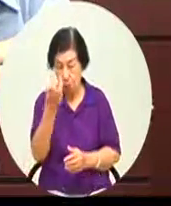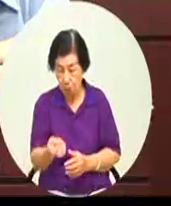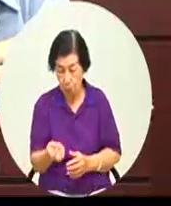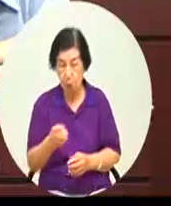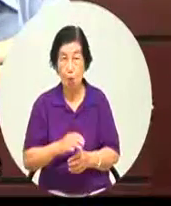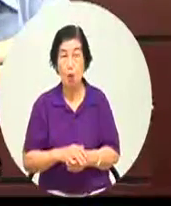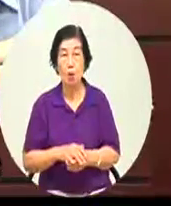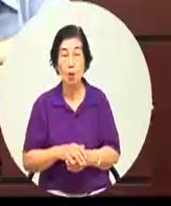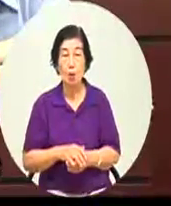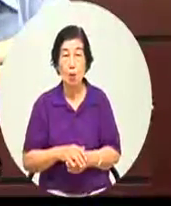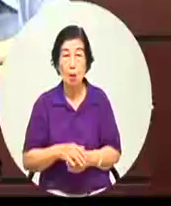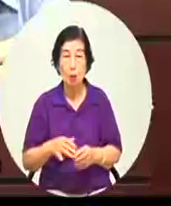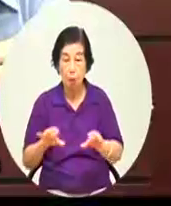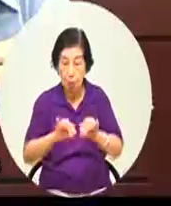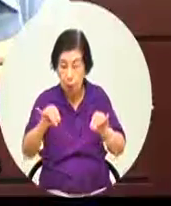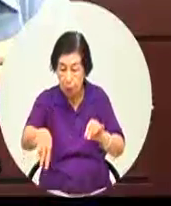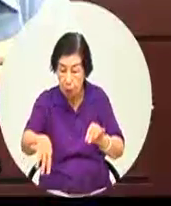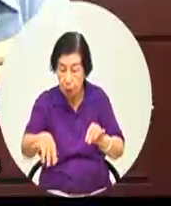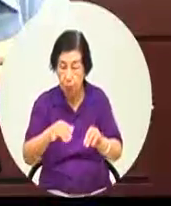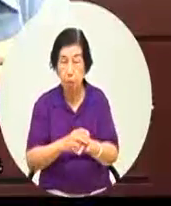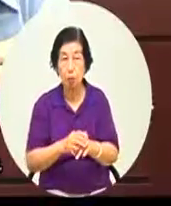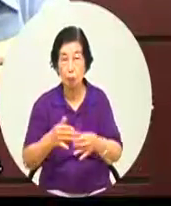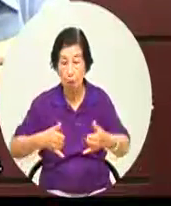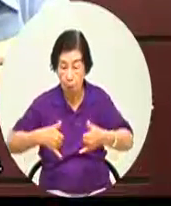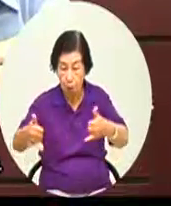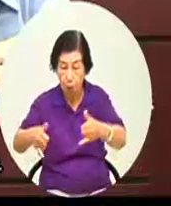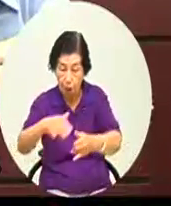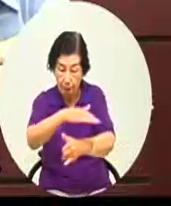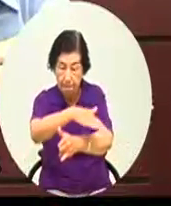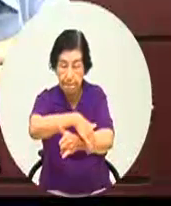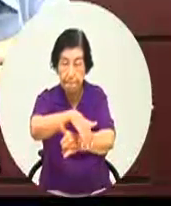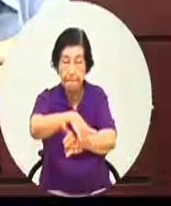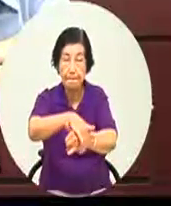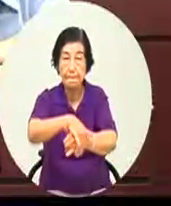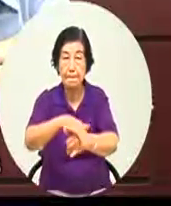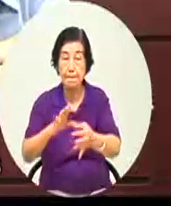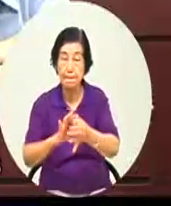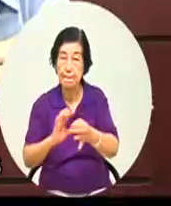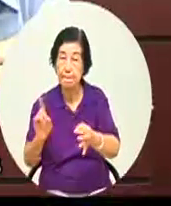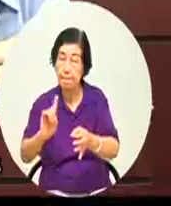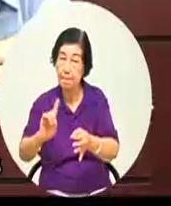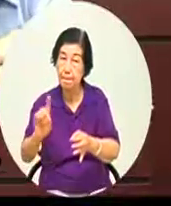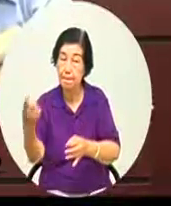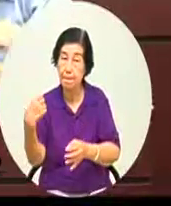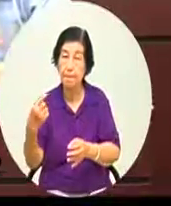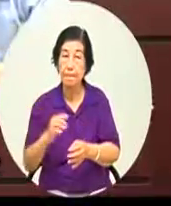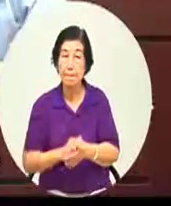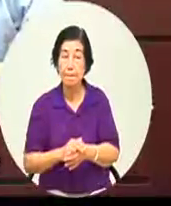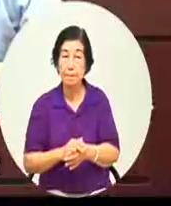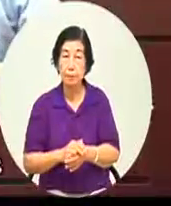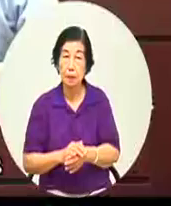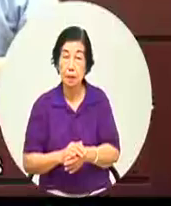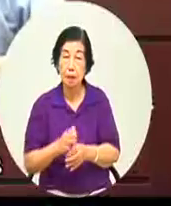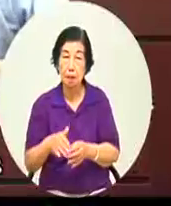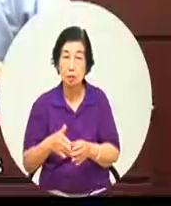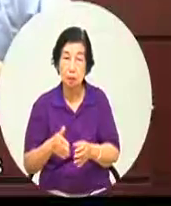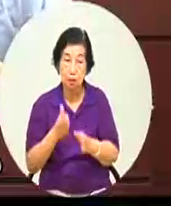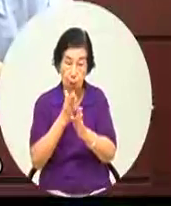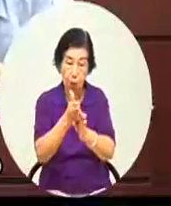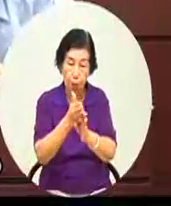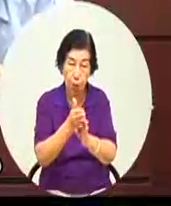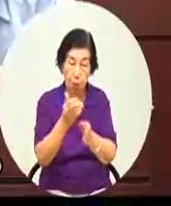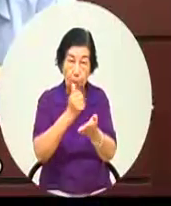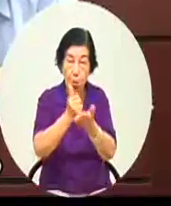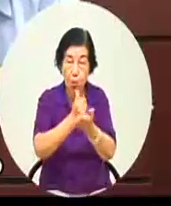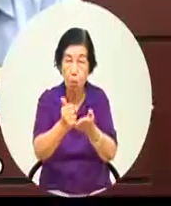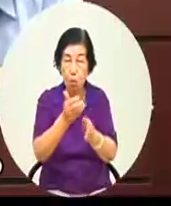了解一下他们为什么一定要停在路边，那是不是在停车的这个需求上面有什么样的特性，我们来寻求这样的一